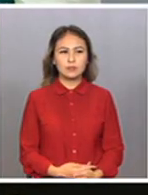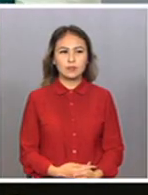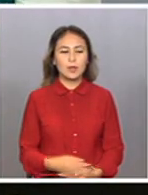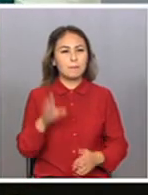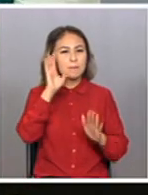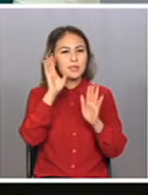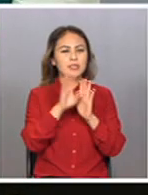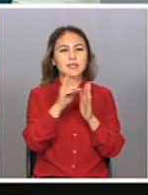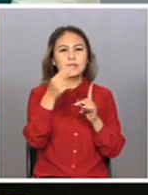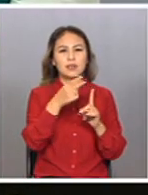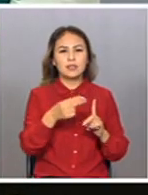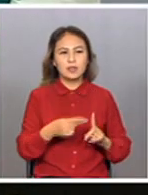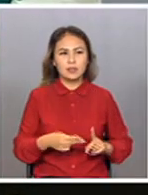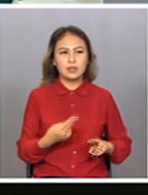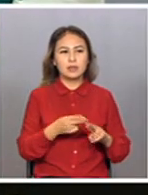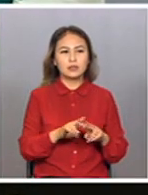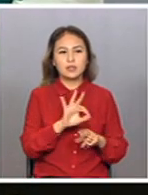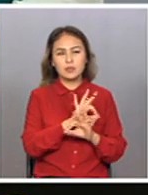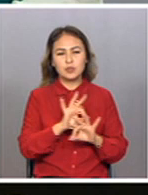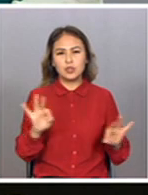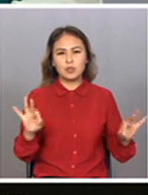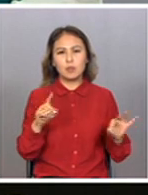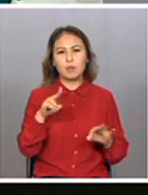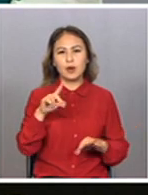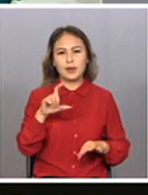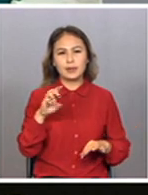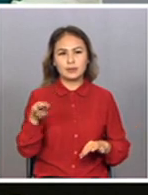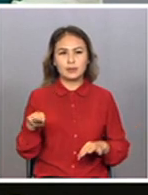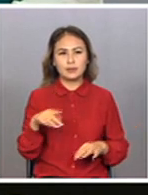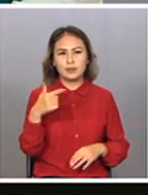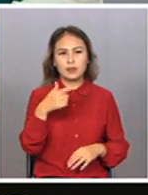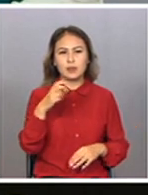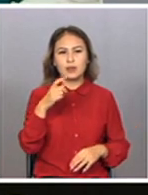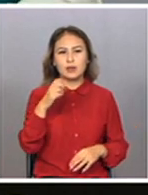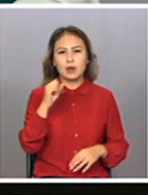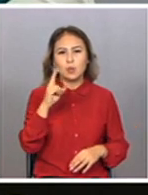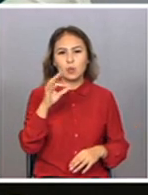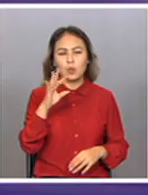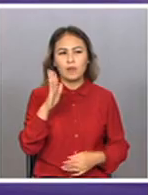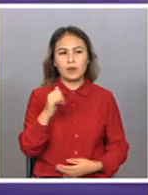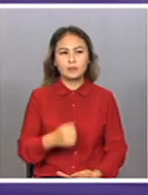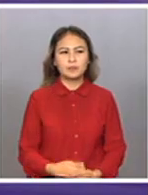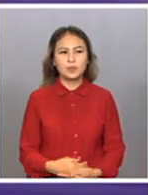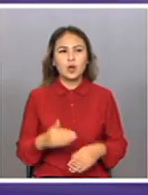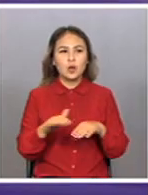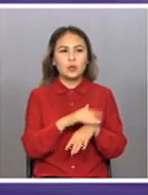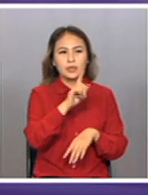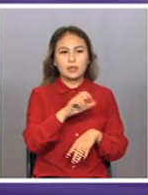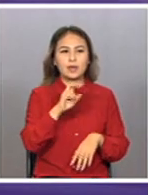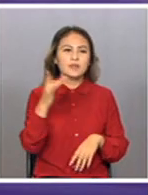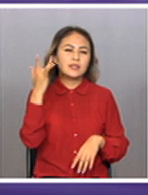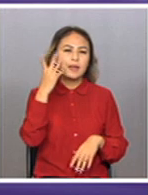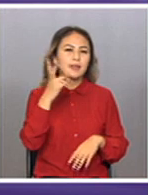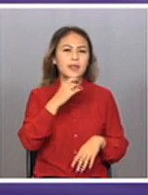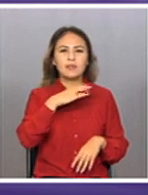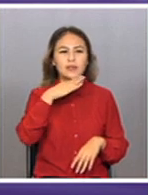Прослушайте стихотворение замечательного поэта Генриха Акулова. «Добрых людей, как